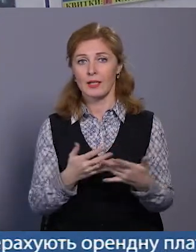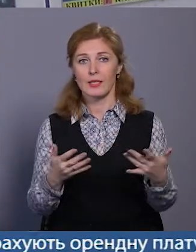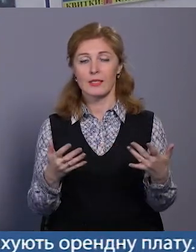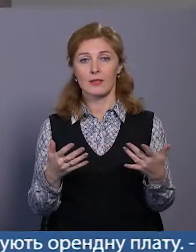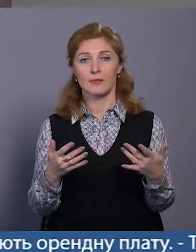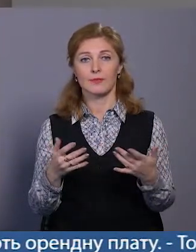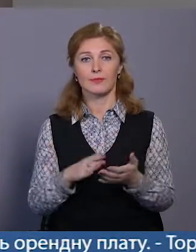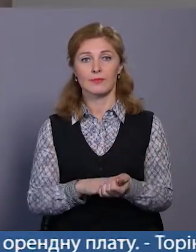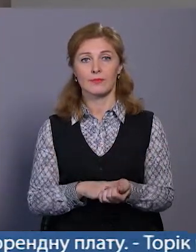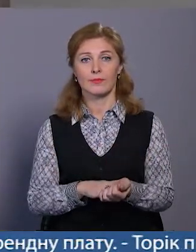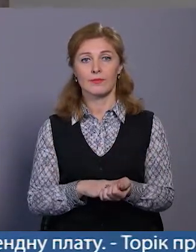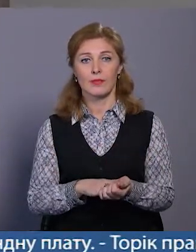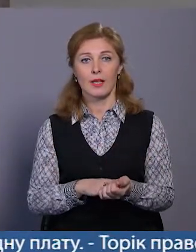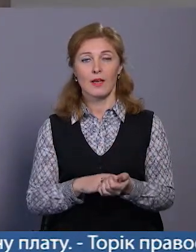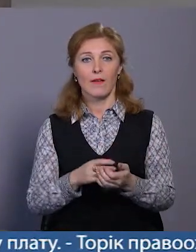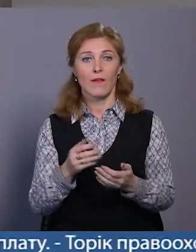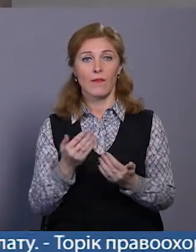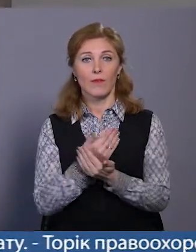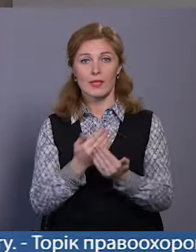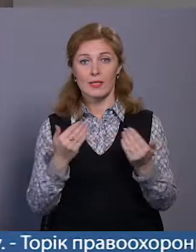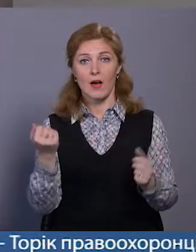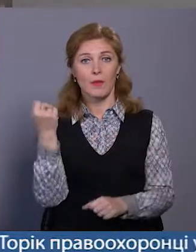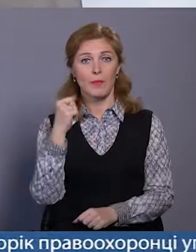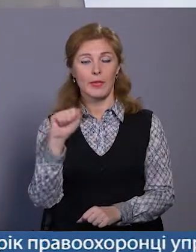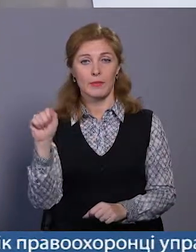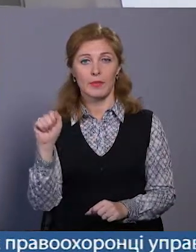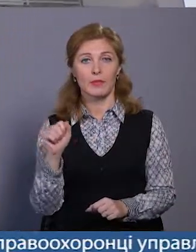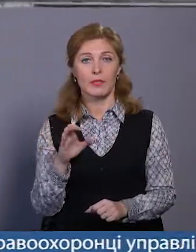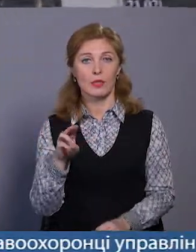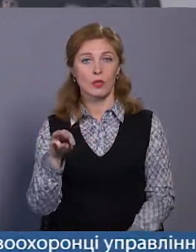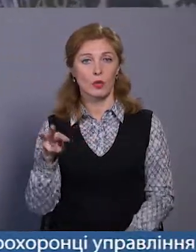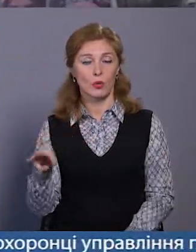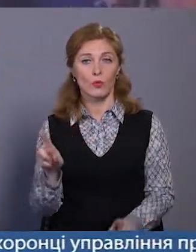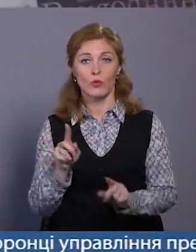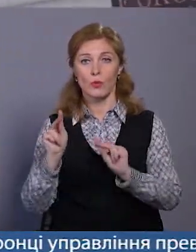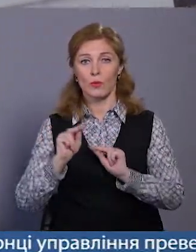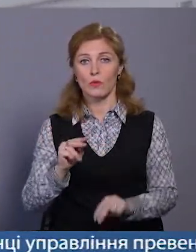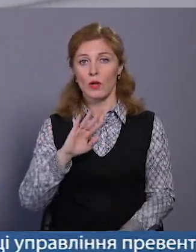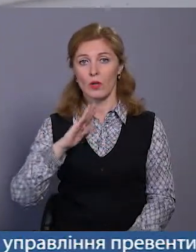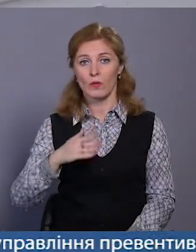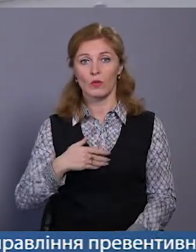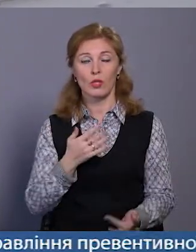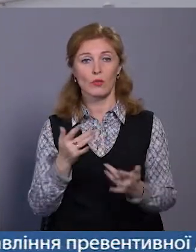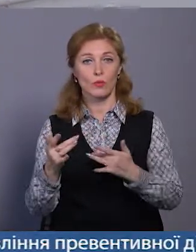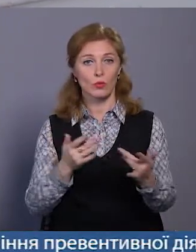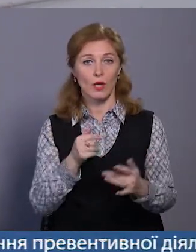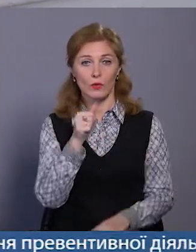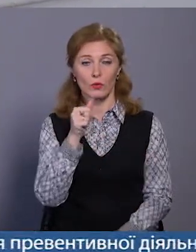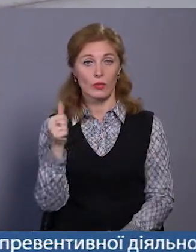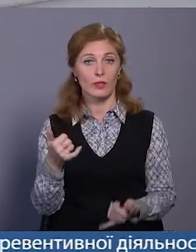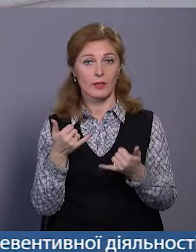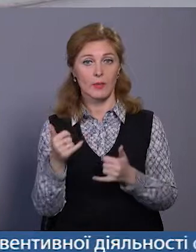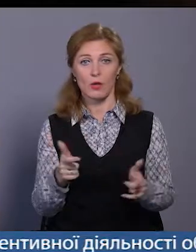та недосказ. Фрагмент вистави переміг у лабораторії молодої режисури «Струм», що працювала у нашому театрі торік. Тепер Дмитро готує